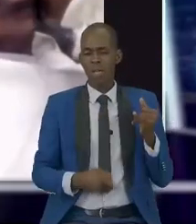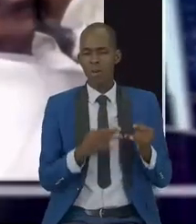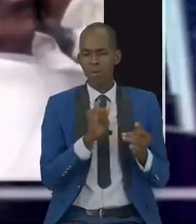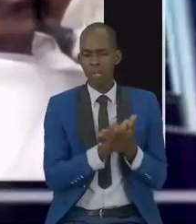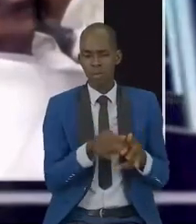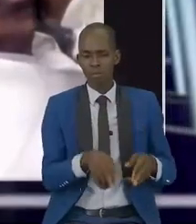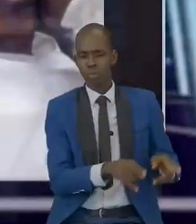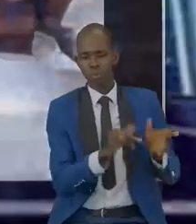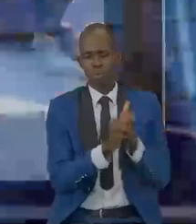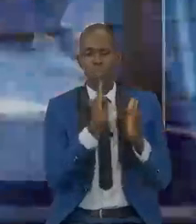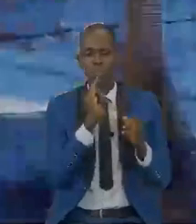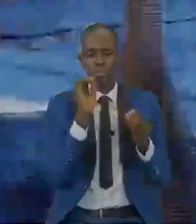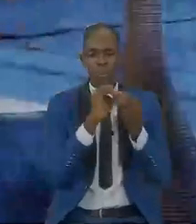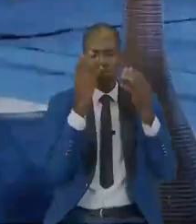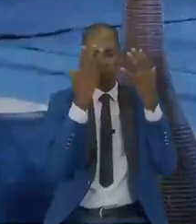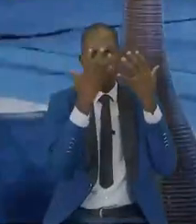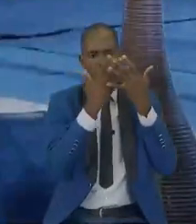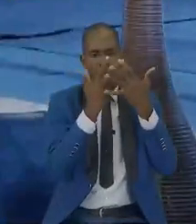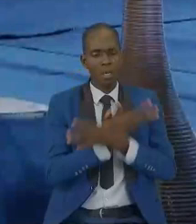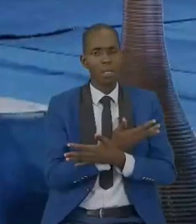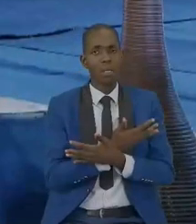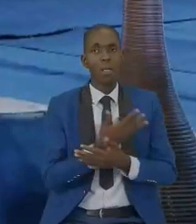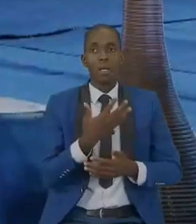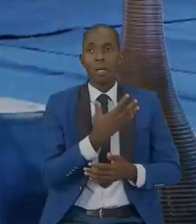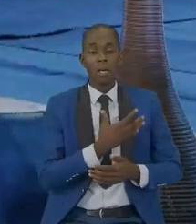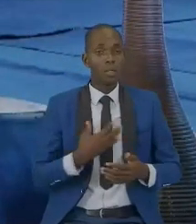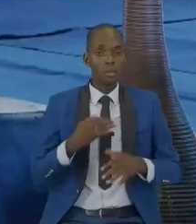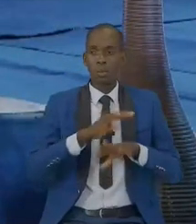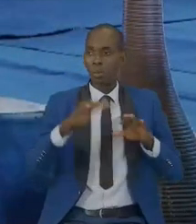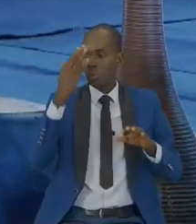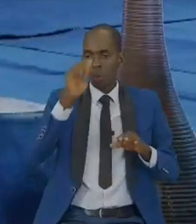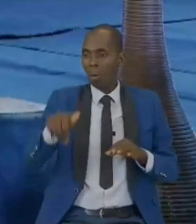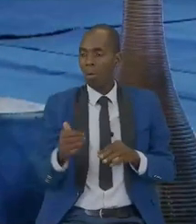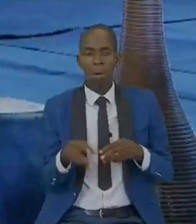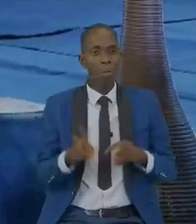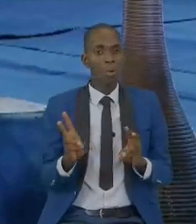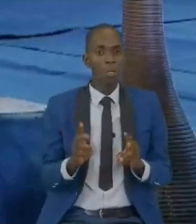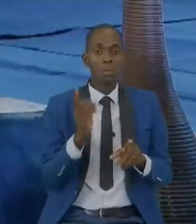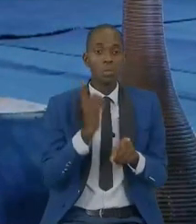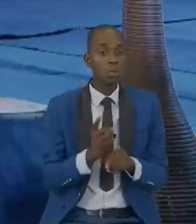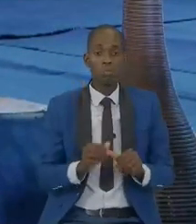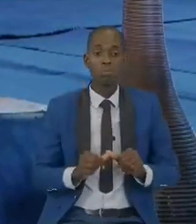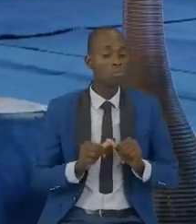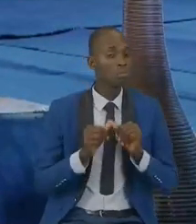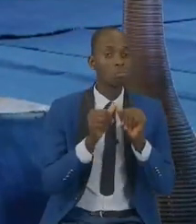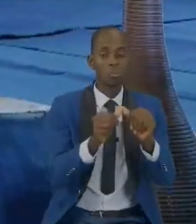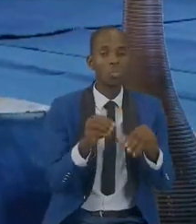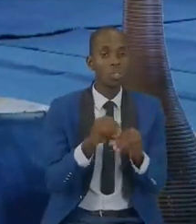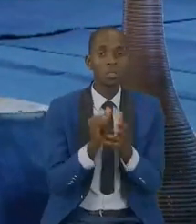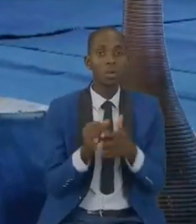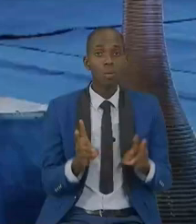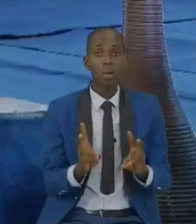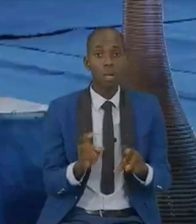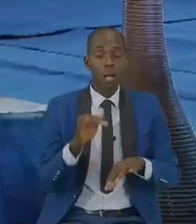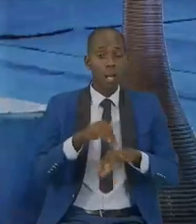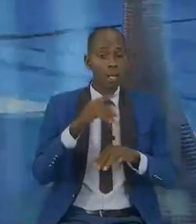Quelle est la fin de ce chemin qui devient plus ténébré. Je ne connais plus d'autre